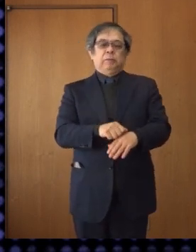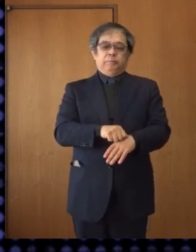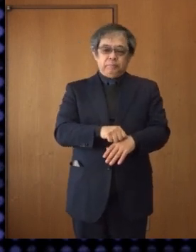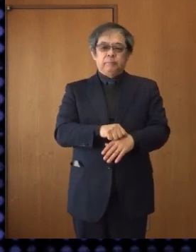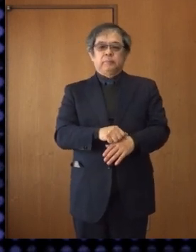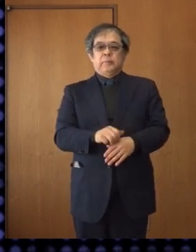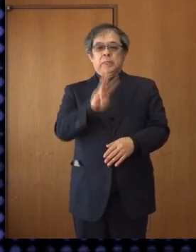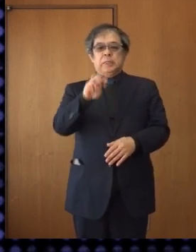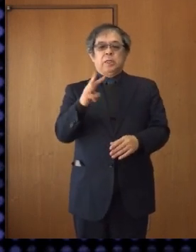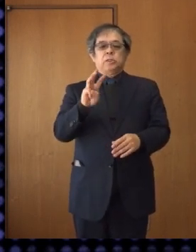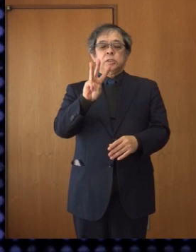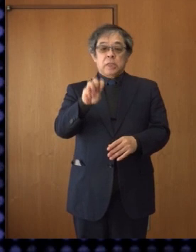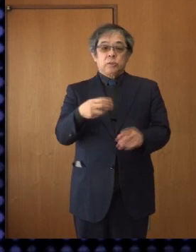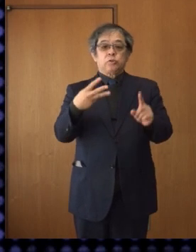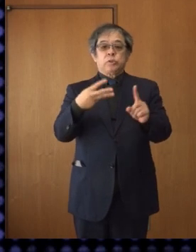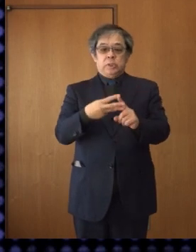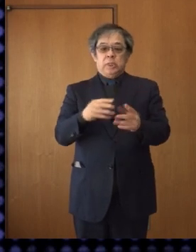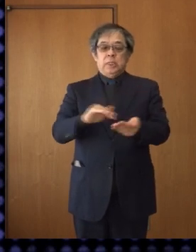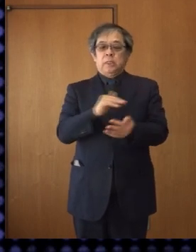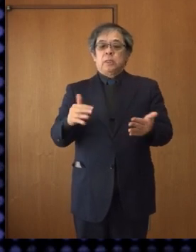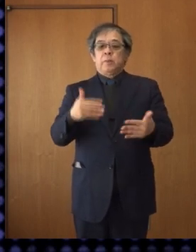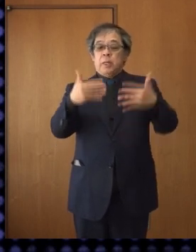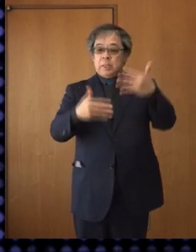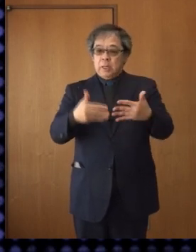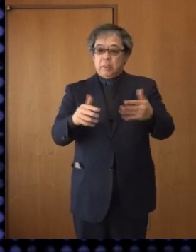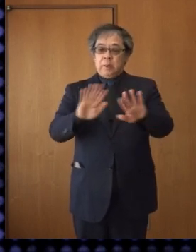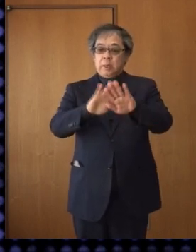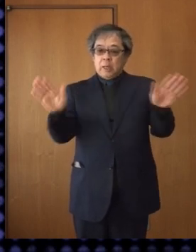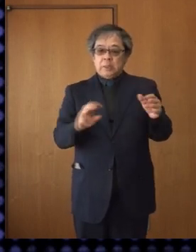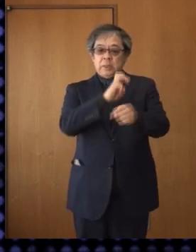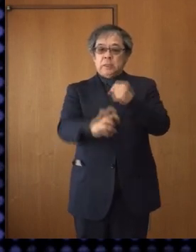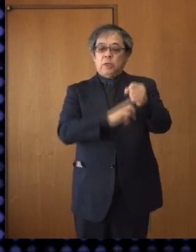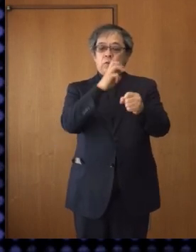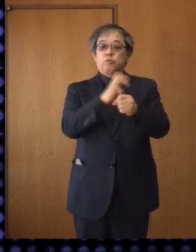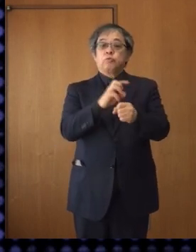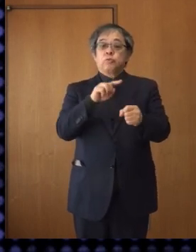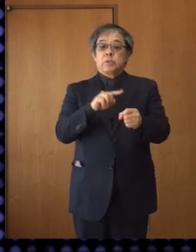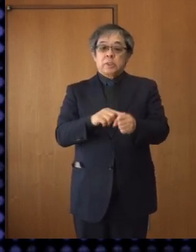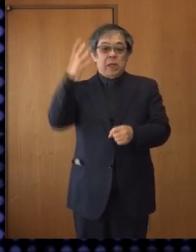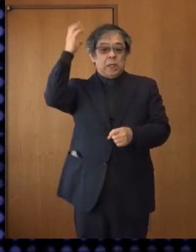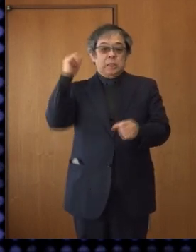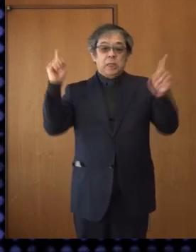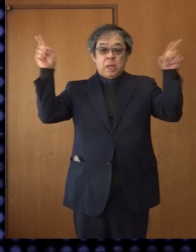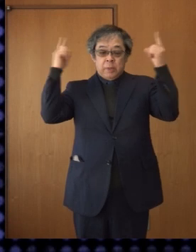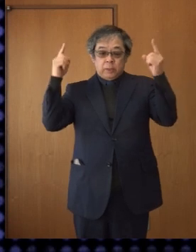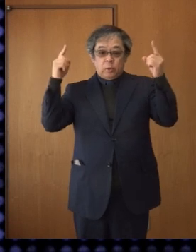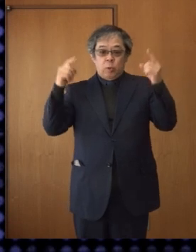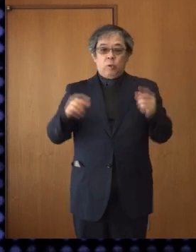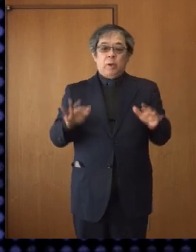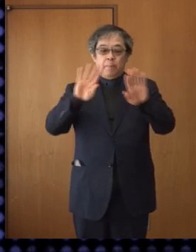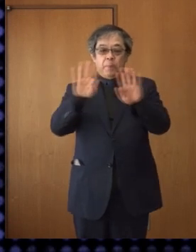30日には多摩テレビの開局30周年イベントが多摩センターで開催されました